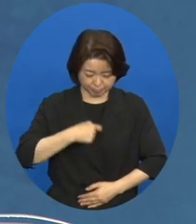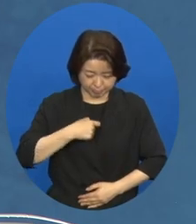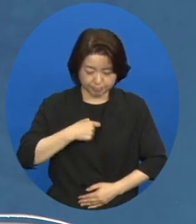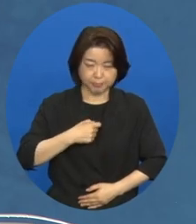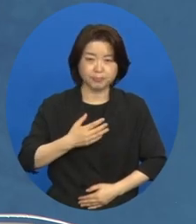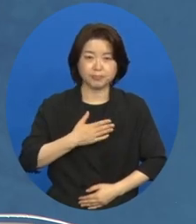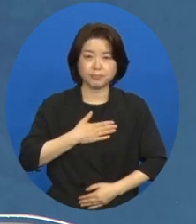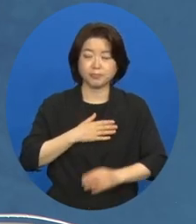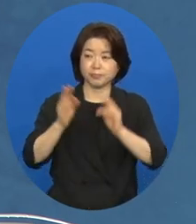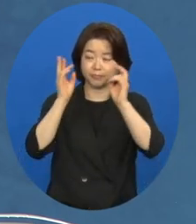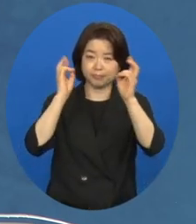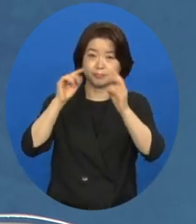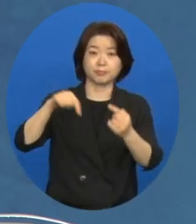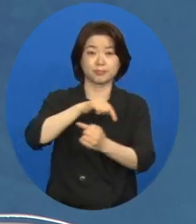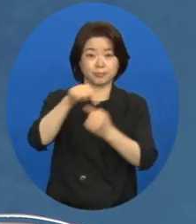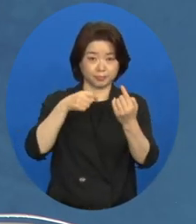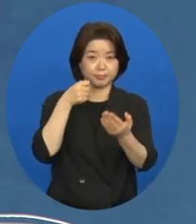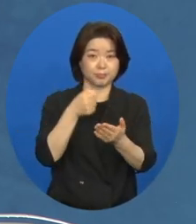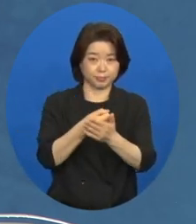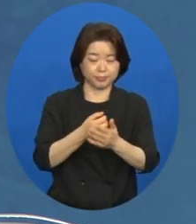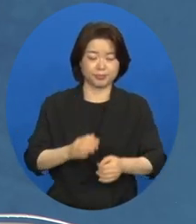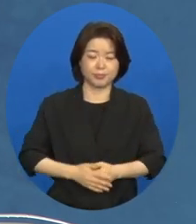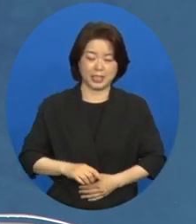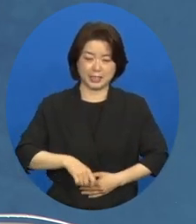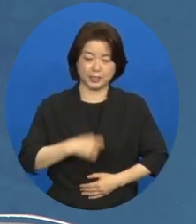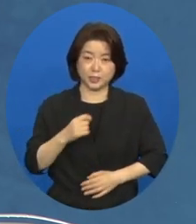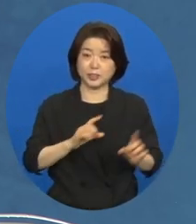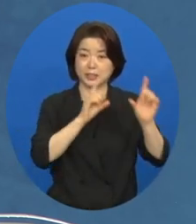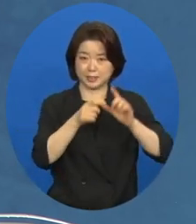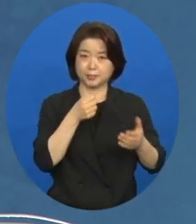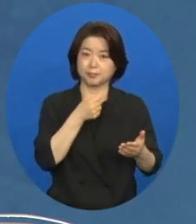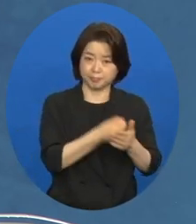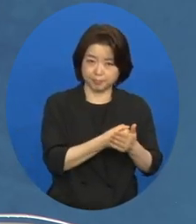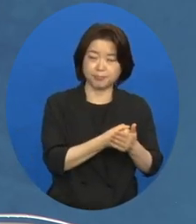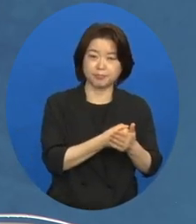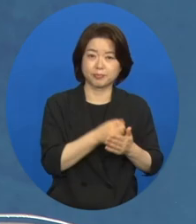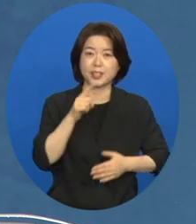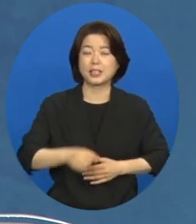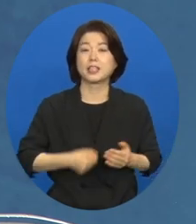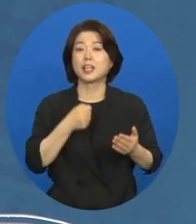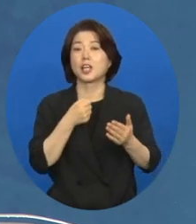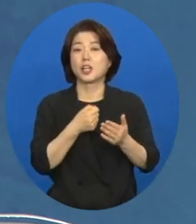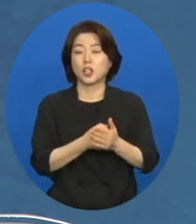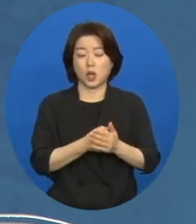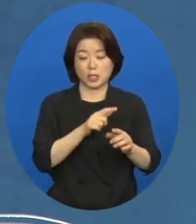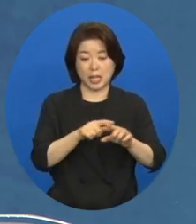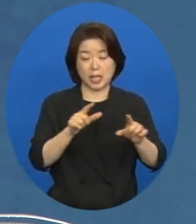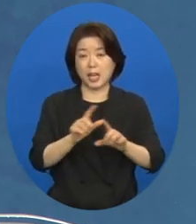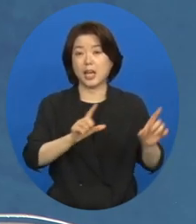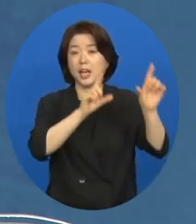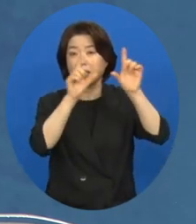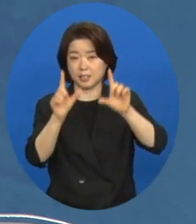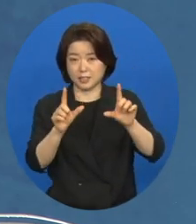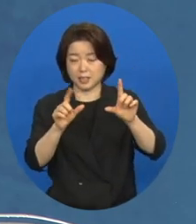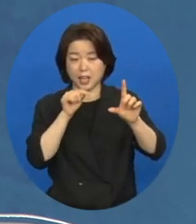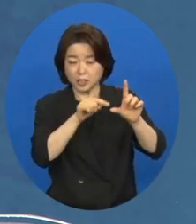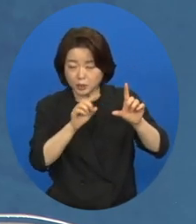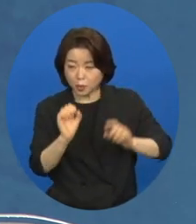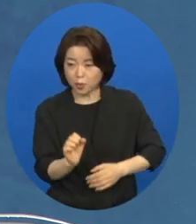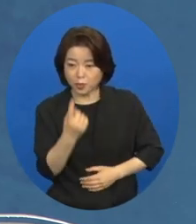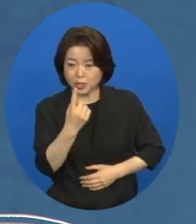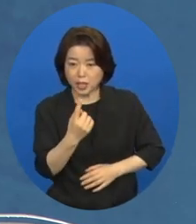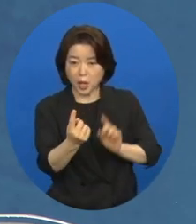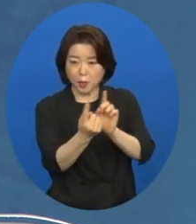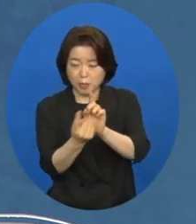내가 회사를 운영하겠다, 정직하게 살겠다, 그 결단한 일상, 그로 인해 마주해야